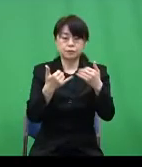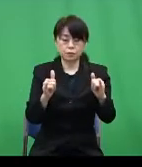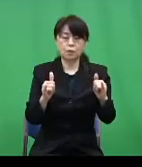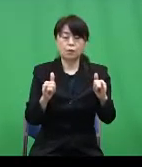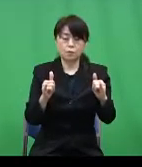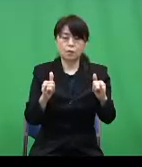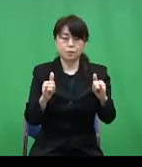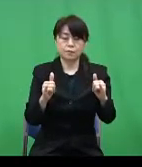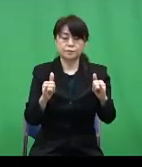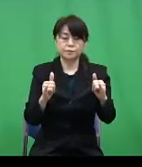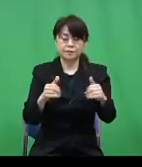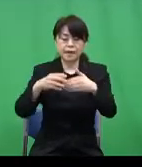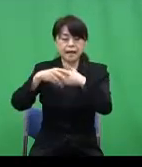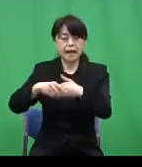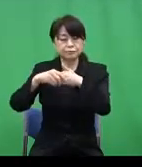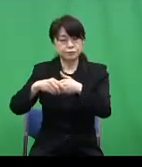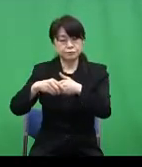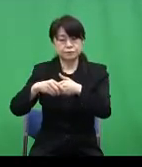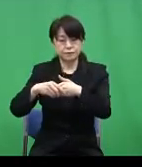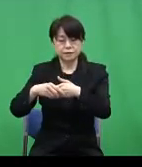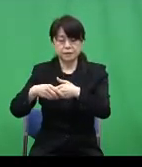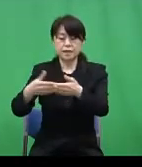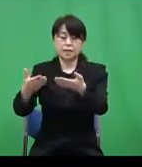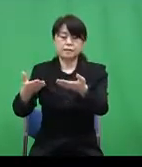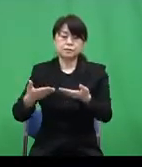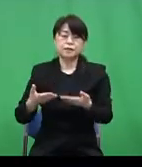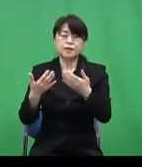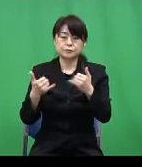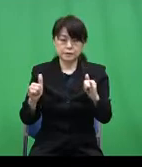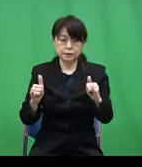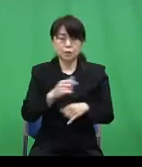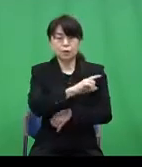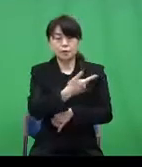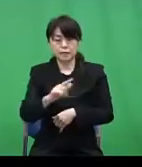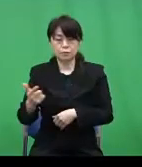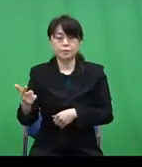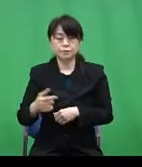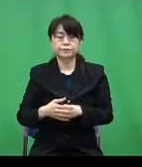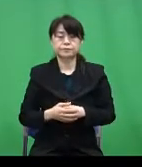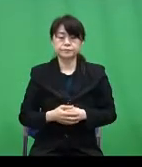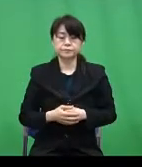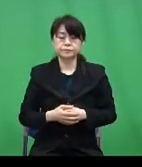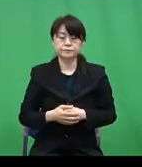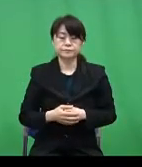してくださる方、握手して、くださる方なども、